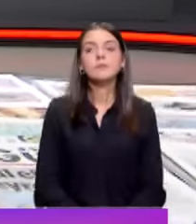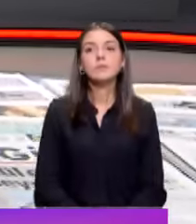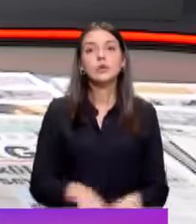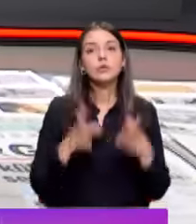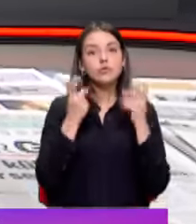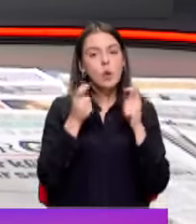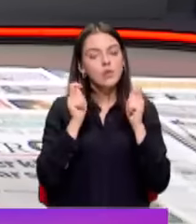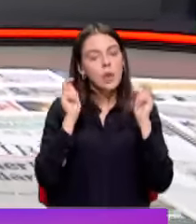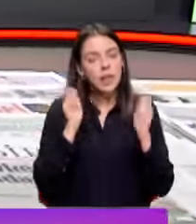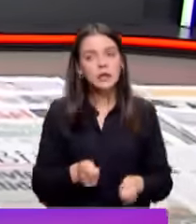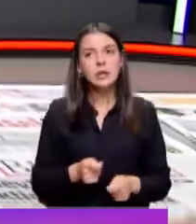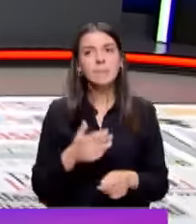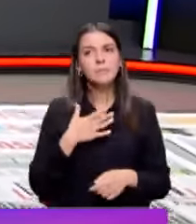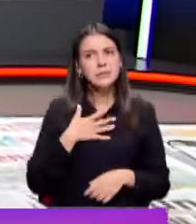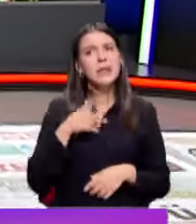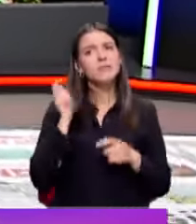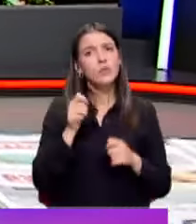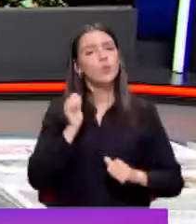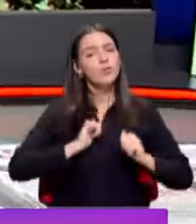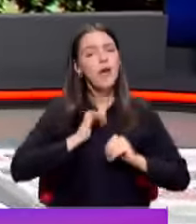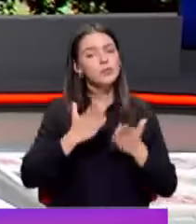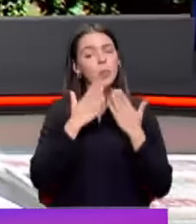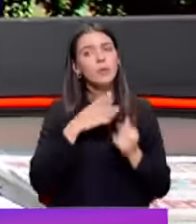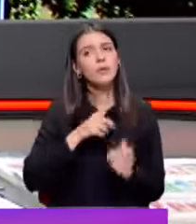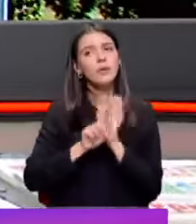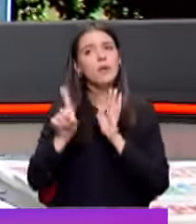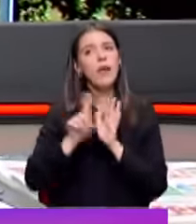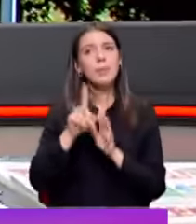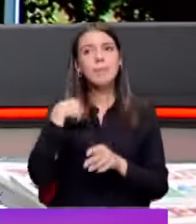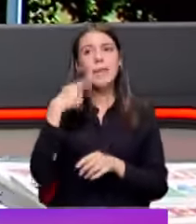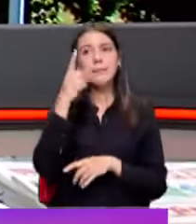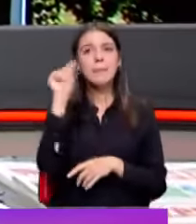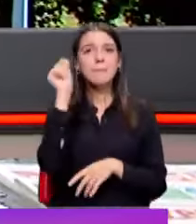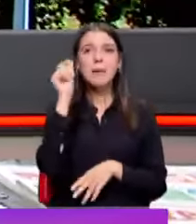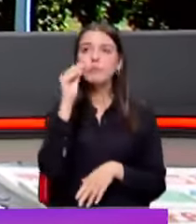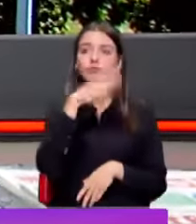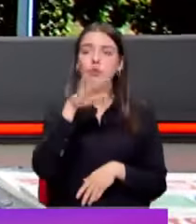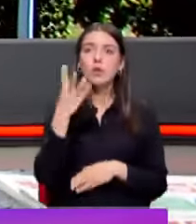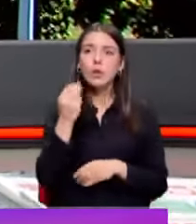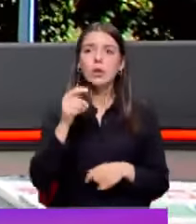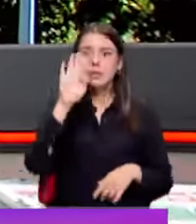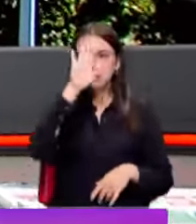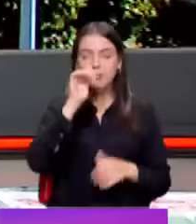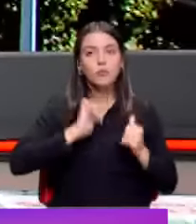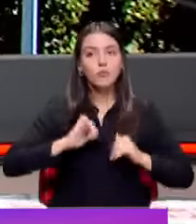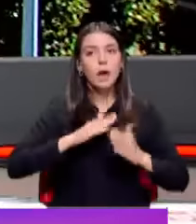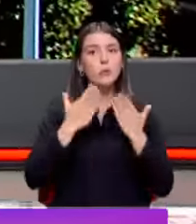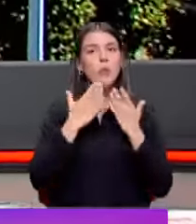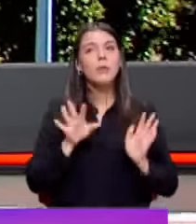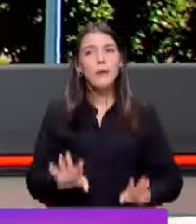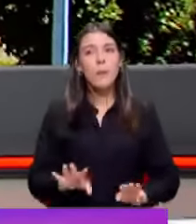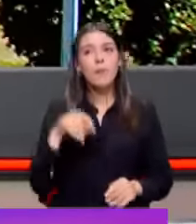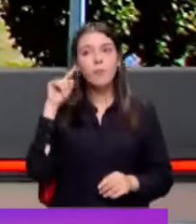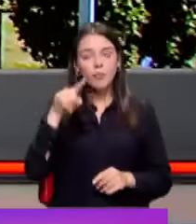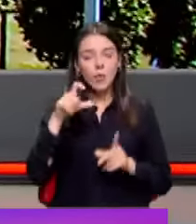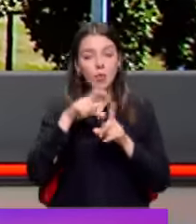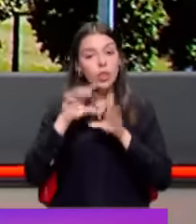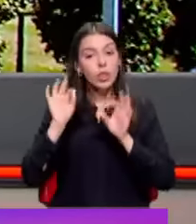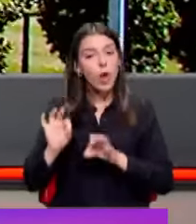Çok zor gerçekten. Biz de zorlandık üniversite okurken. Ben de bir memur çocuğu olarak İstanbul'da üniversite okudum ama bu